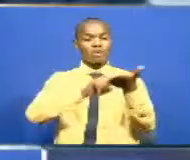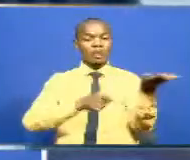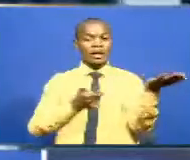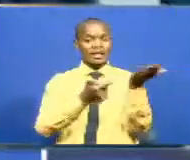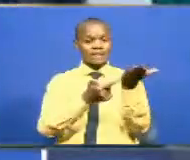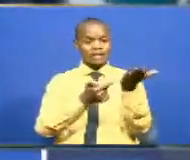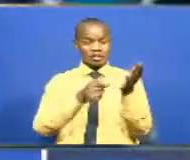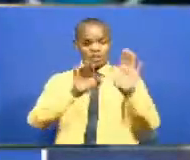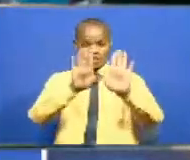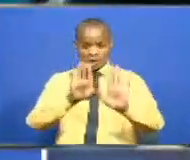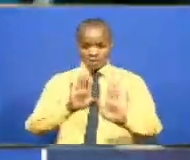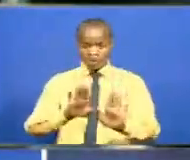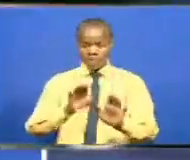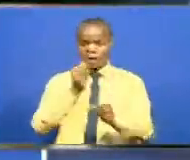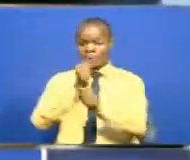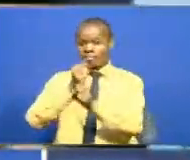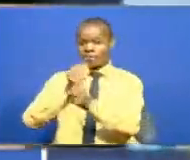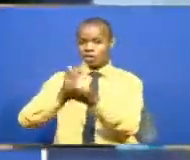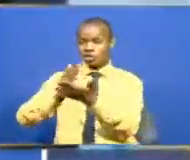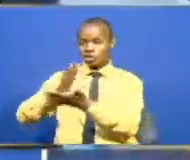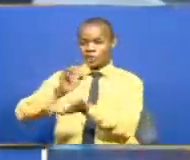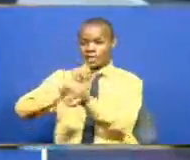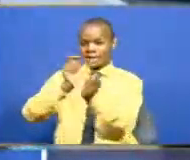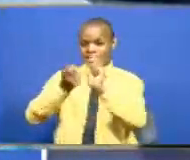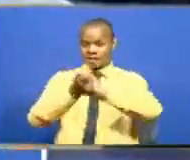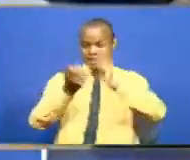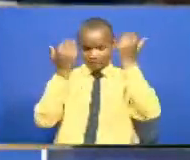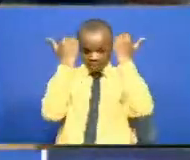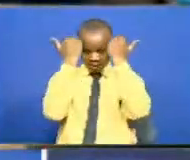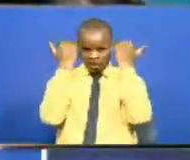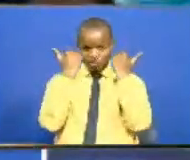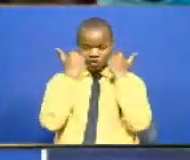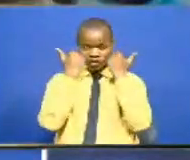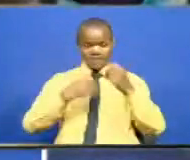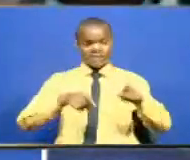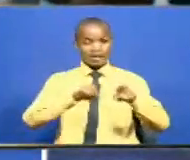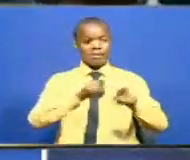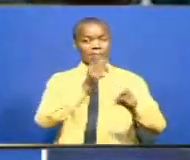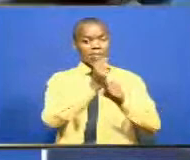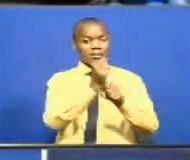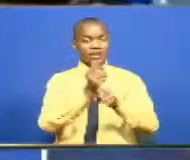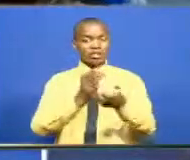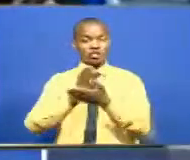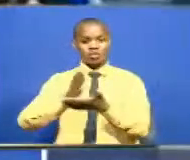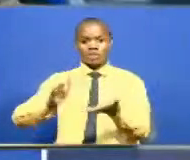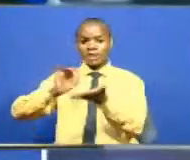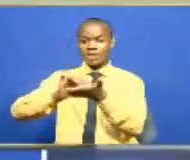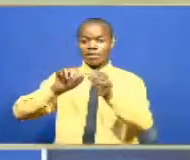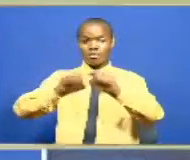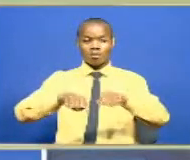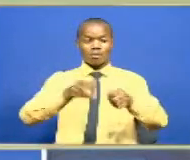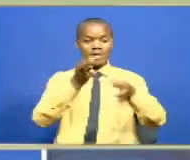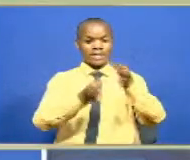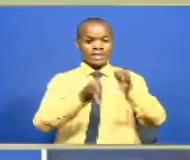katika kufanikisha marekebisho kwenye idara ya mahakama, hususan katika kufanikisha utekelezaji wa haki.